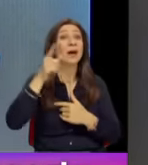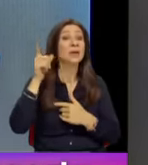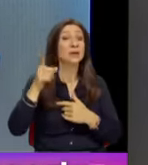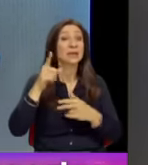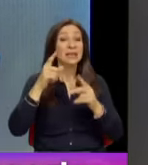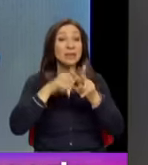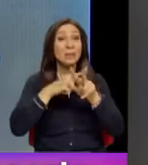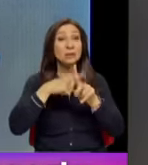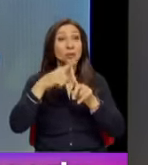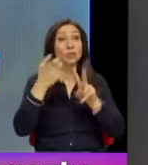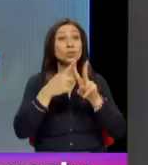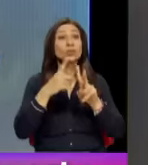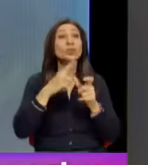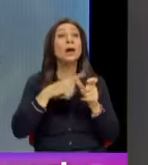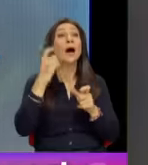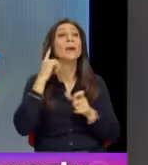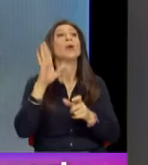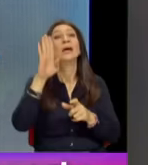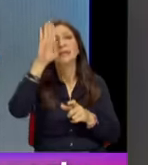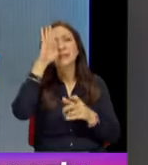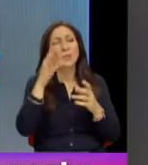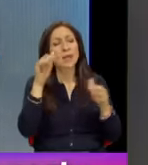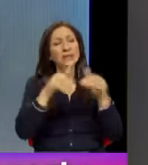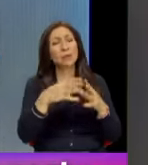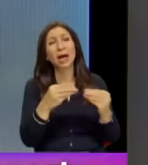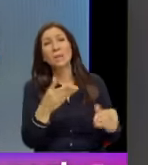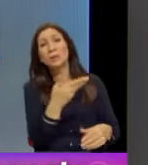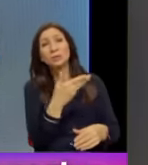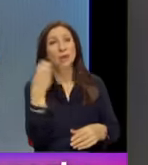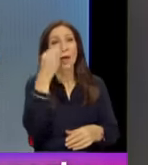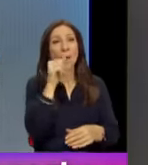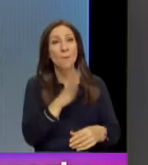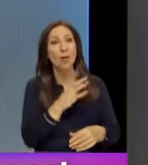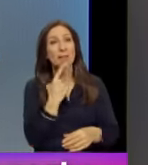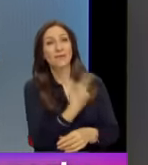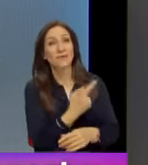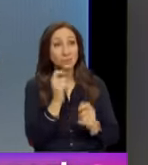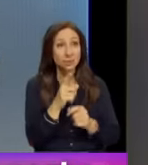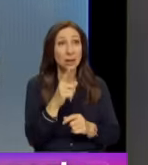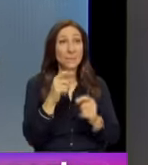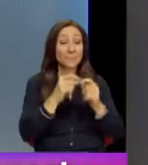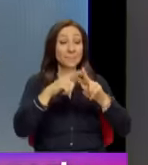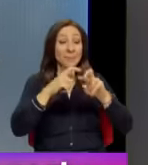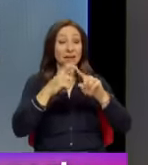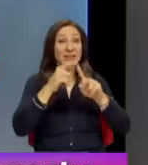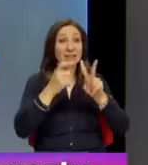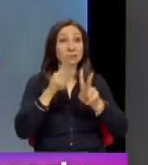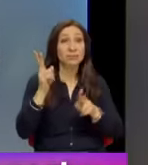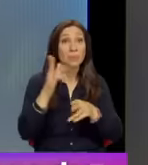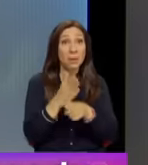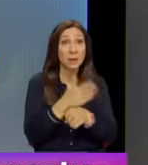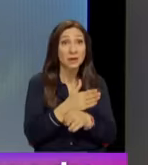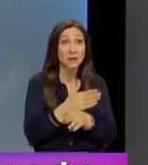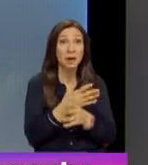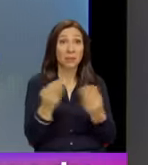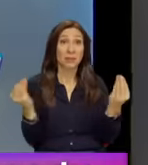memleketi. Haberin yok. İstanbul'da seçimi kaybediyorsun diye Ekrem İmamoğlu'na seslenmişti. Bartın memleketi Yılmaz